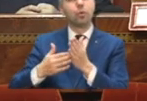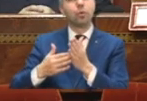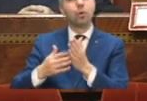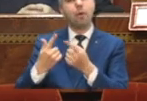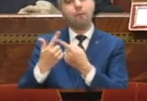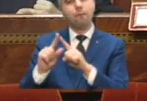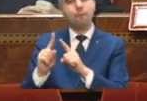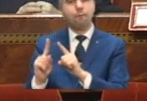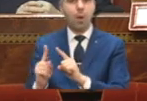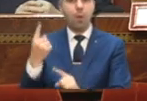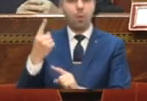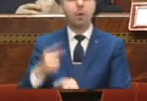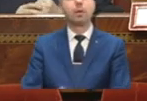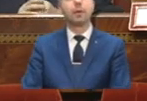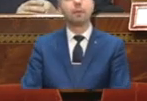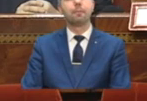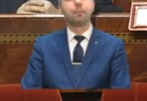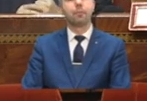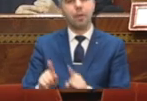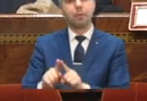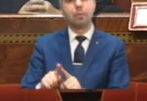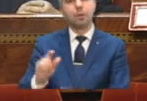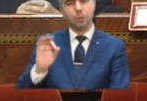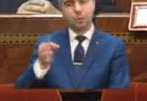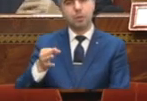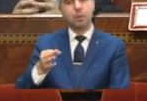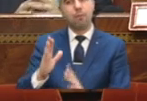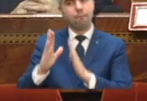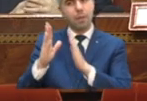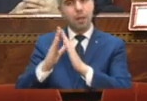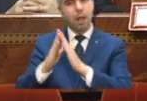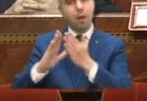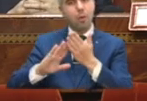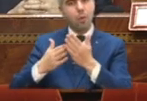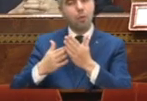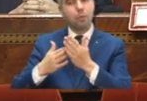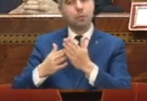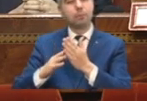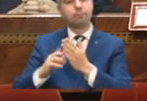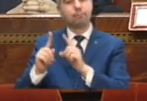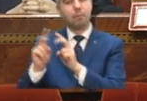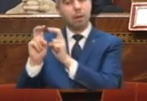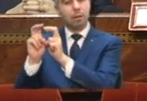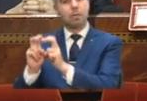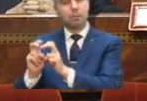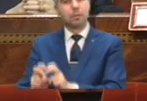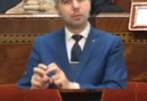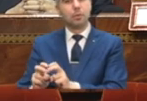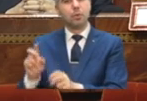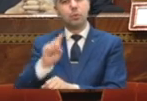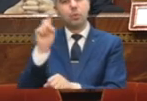إلى مسارها الطبيعي. بالتأكيد أن قطاع إسكان تضرر كثيرا بهذه الجائحة. نسائلكم السيدة